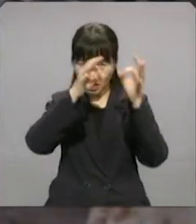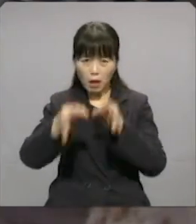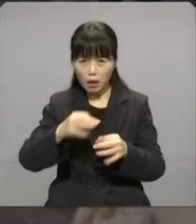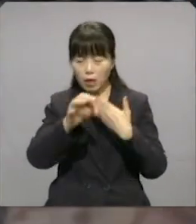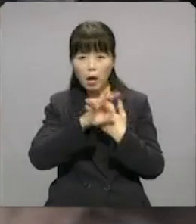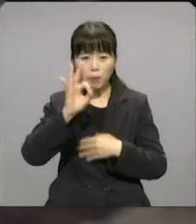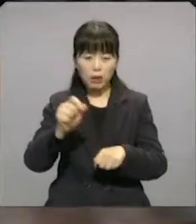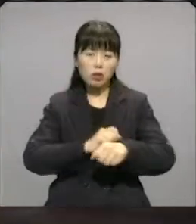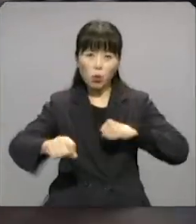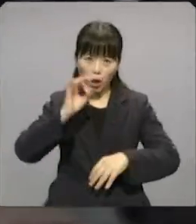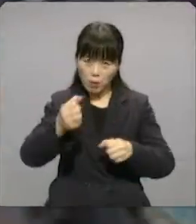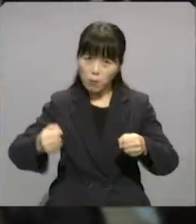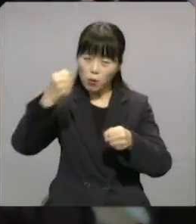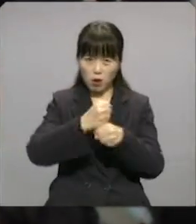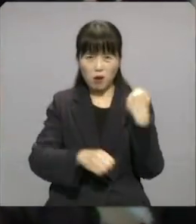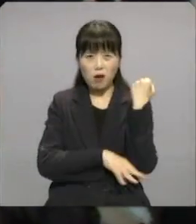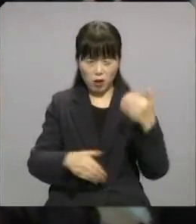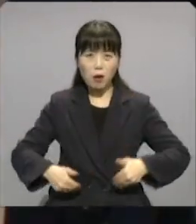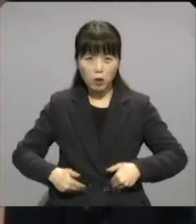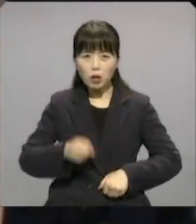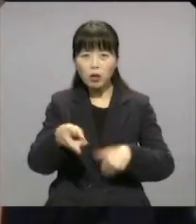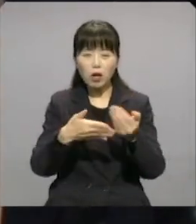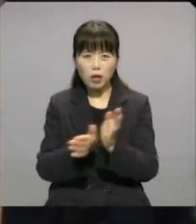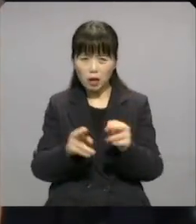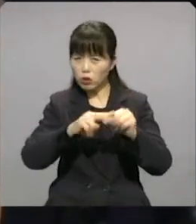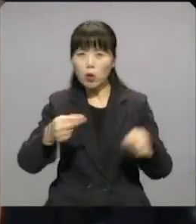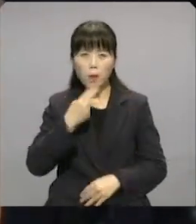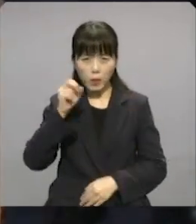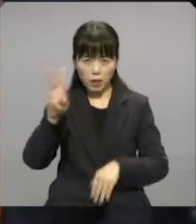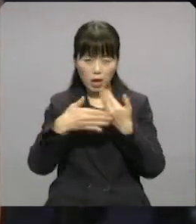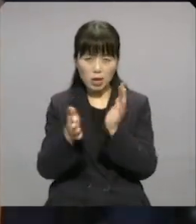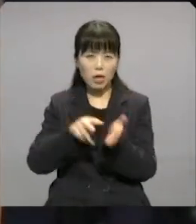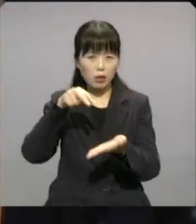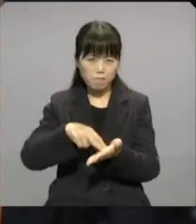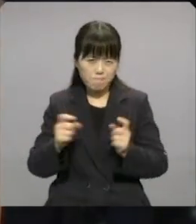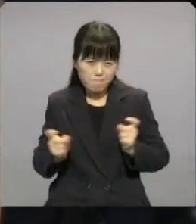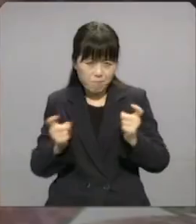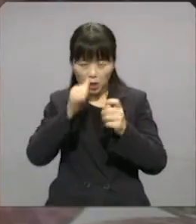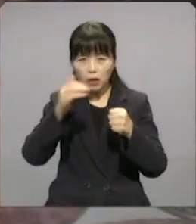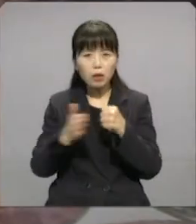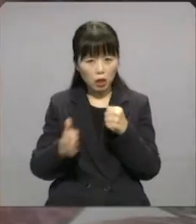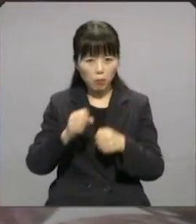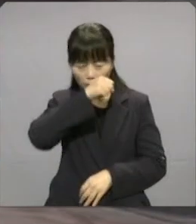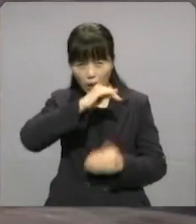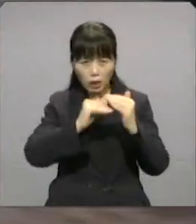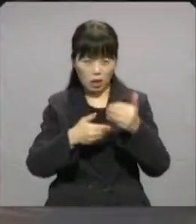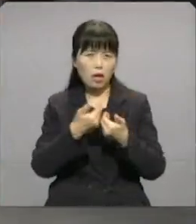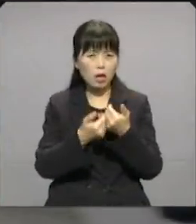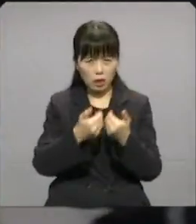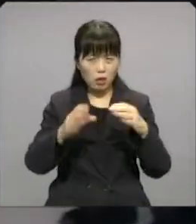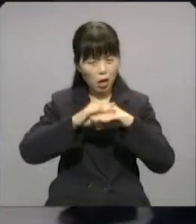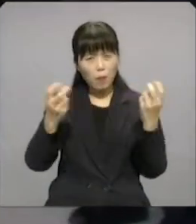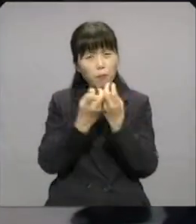감액된 예비비와 특활비 복구가 전제돼야 한다는 여당과 철회는 없다는 야당의 입장이 첨예하게 부딪히면서 예산안